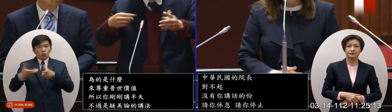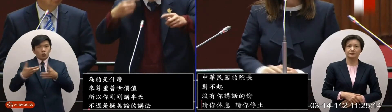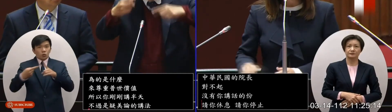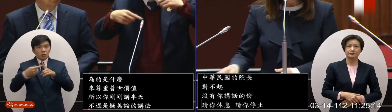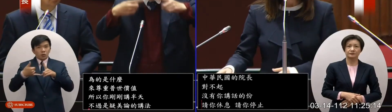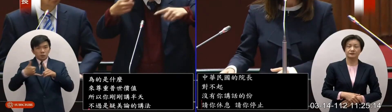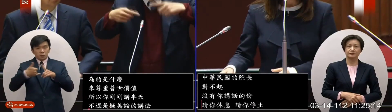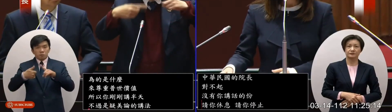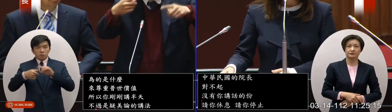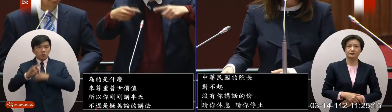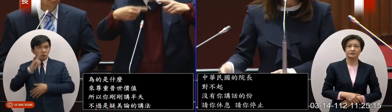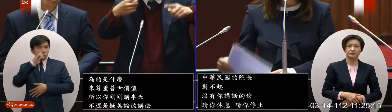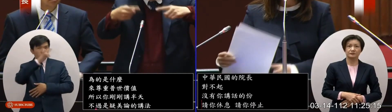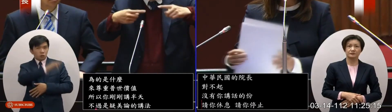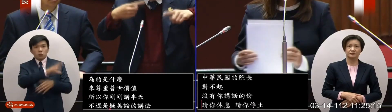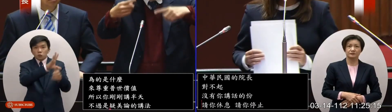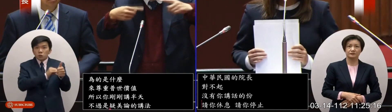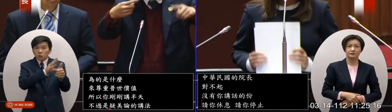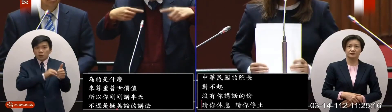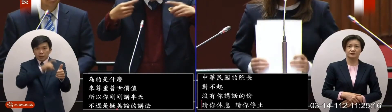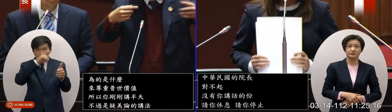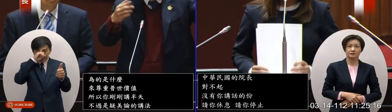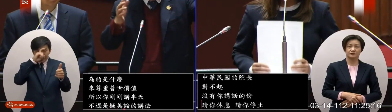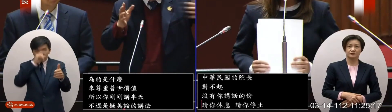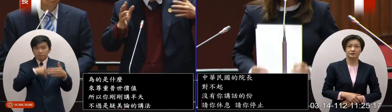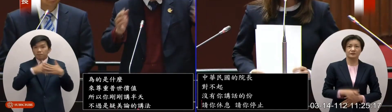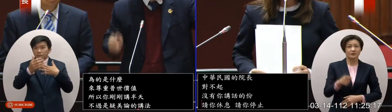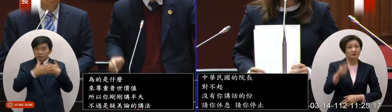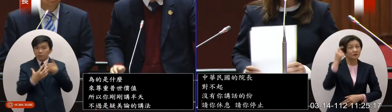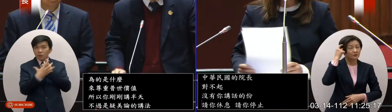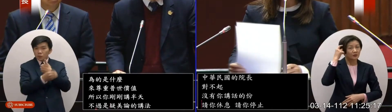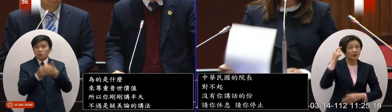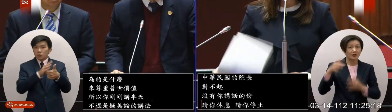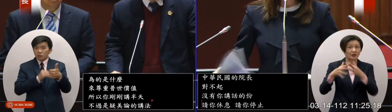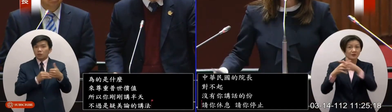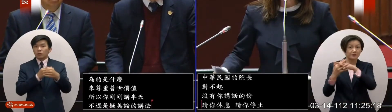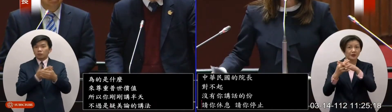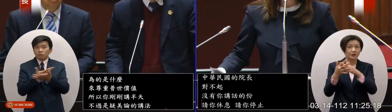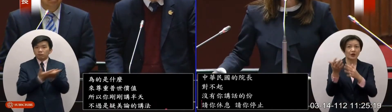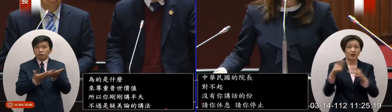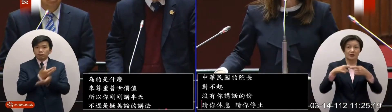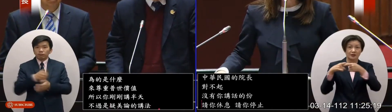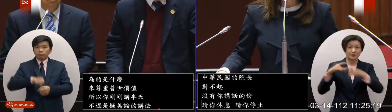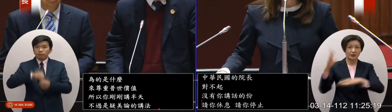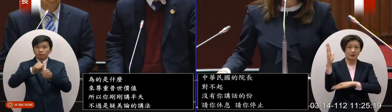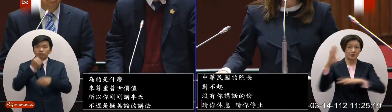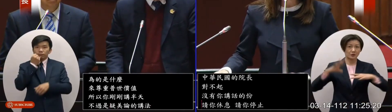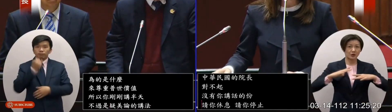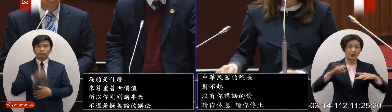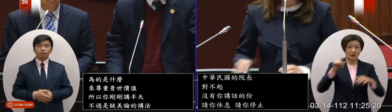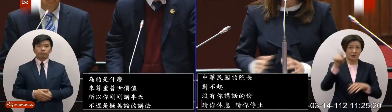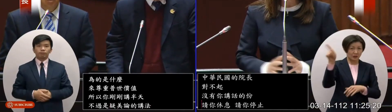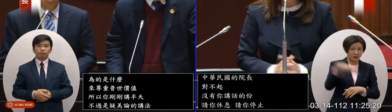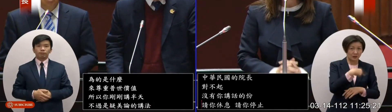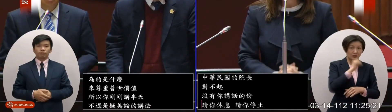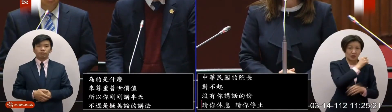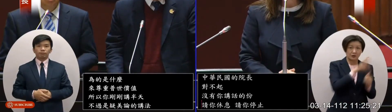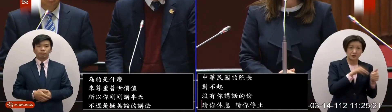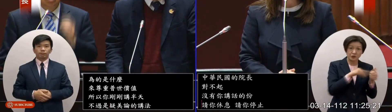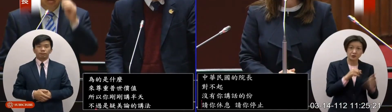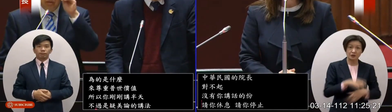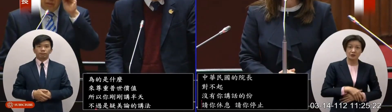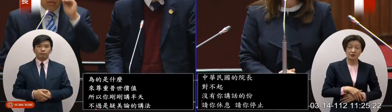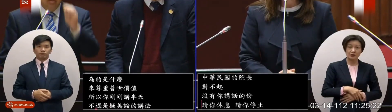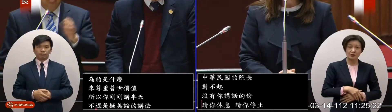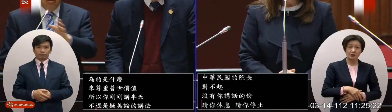学习。事实上，就是深化两国或者两。 所以你认为美国的这些联邦官员是来这里学习的？学习什么？学习缺蛋，学